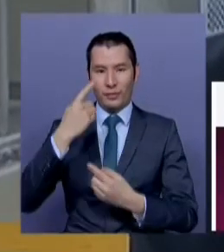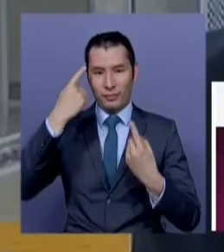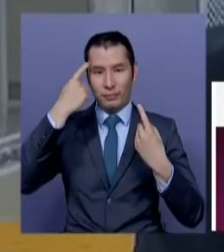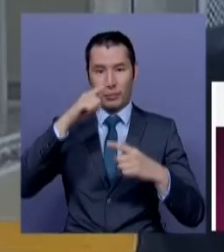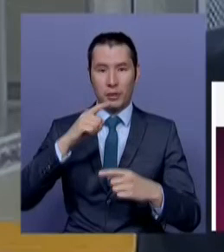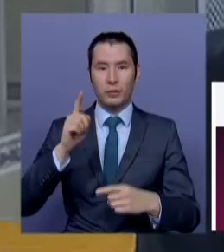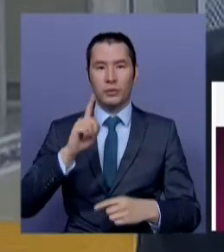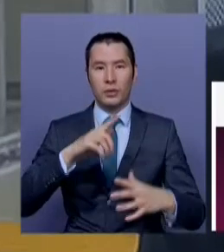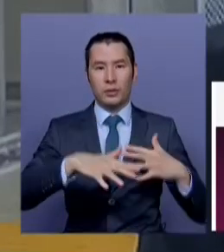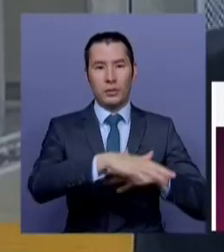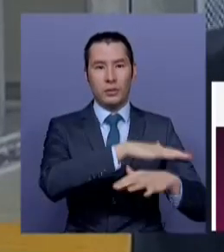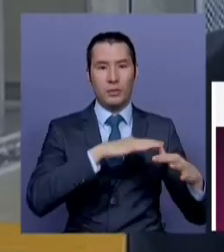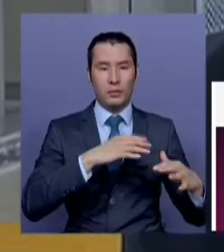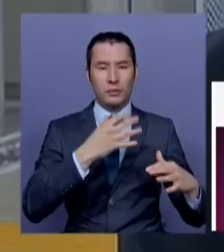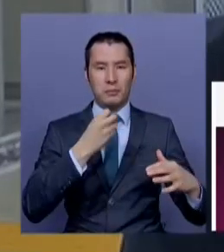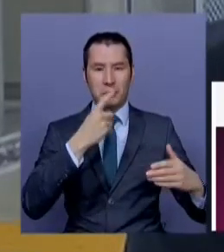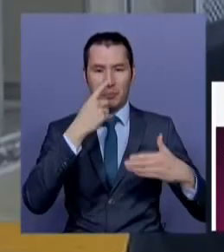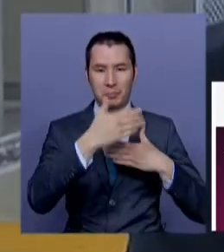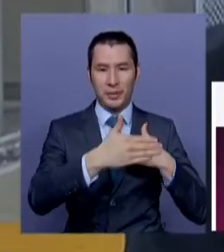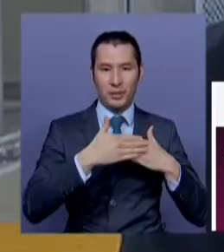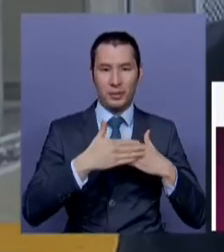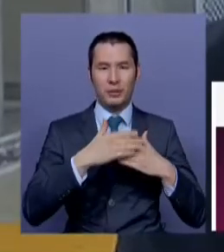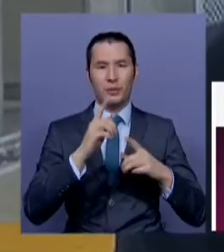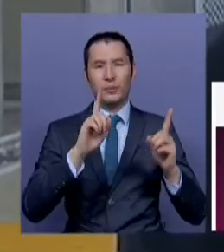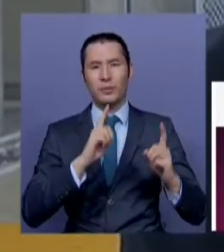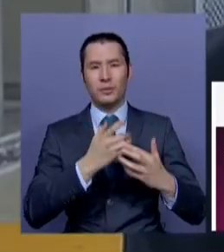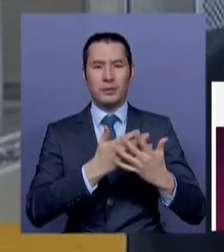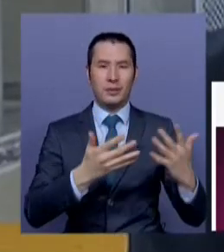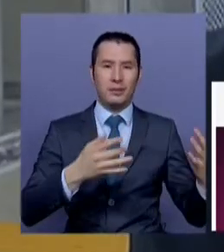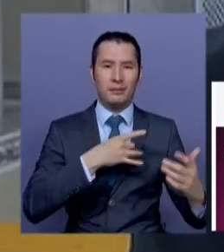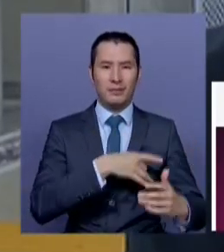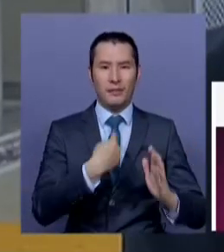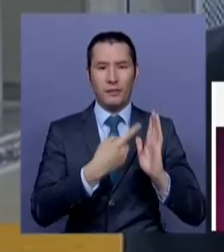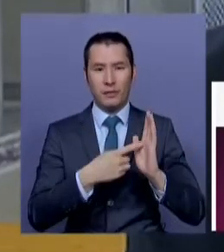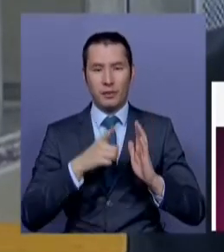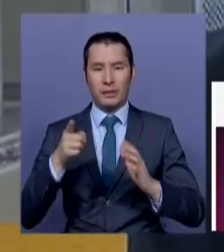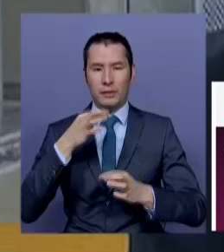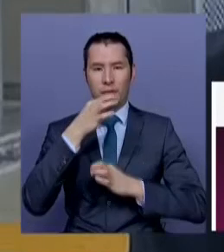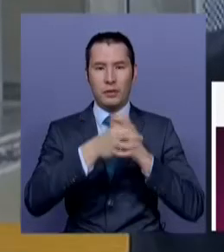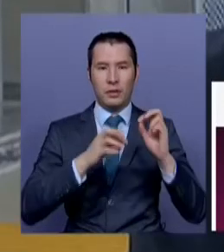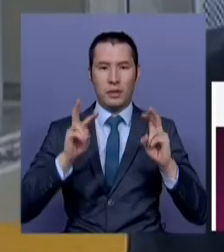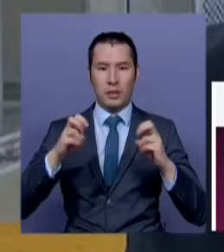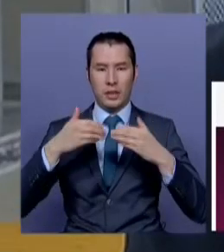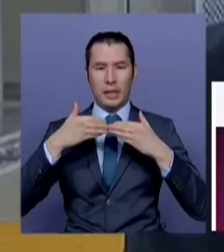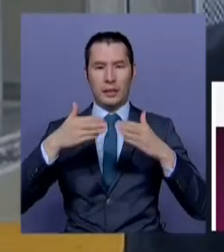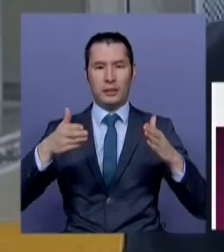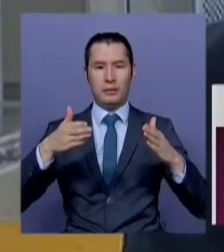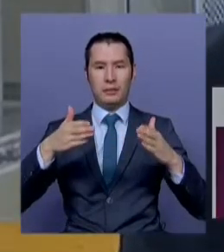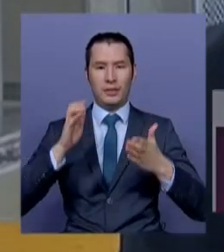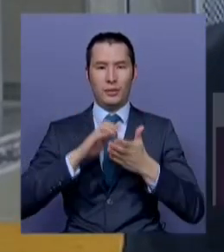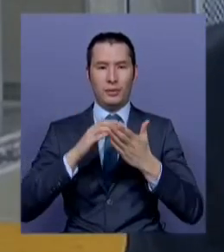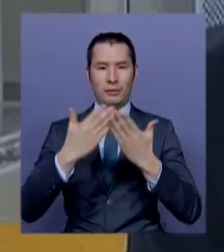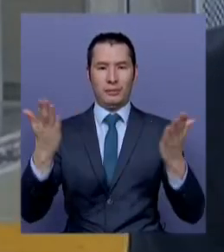халықпен қарым-қатынасы тағы да жақындай түсті. Адалдық алаңы жобалық кеңсесі ашық түрде жұмыстеу концепциясын Алматыдағы барлық